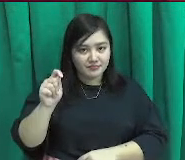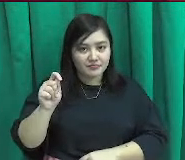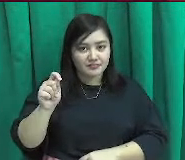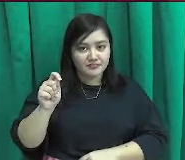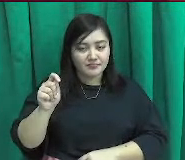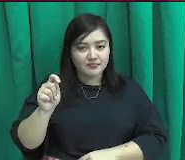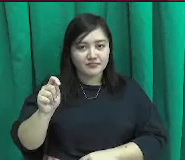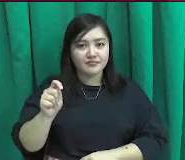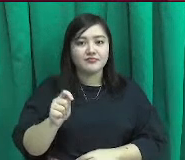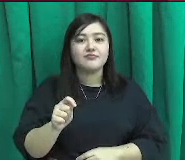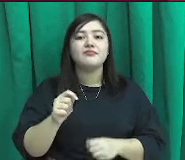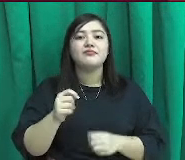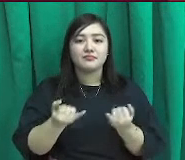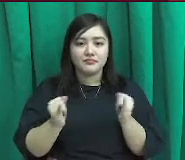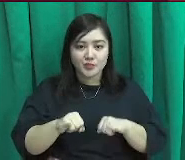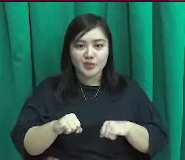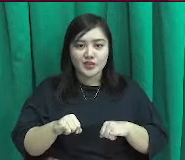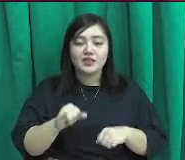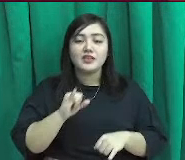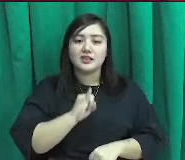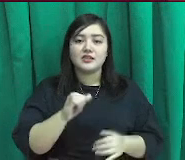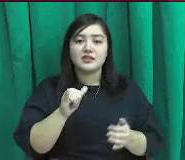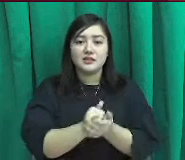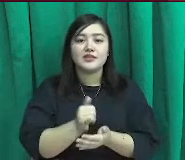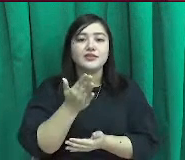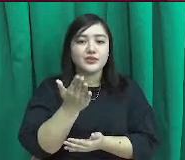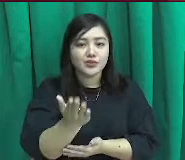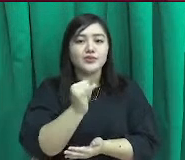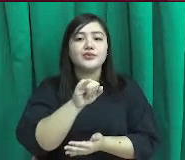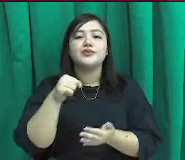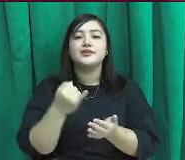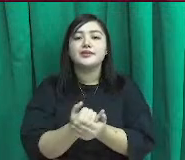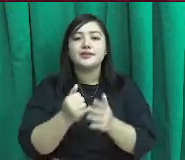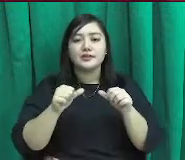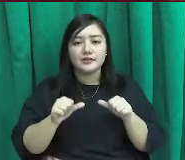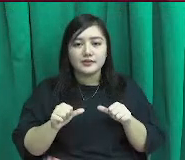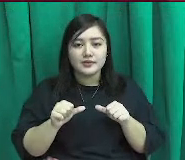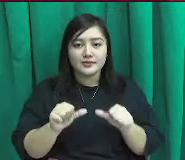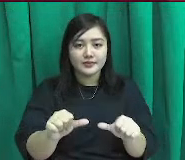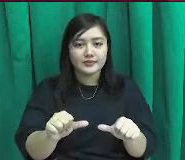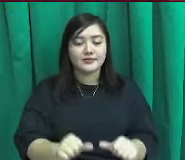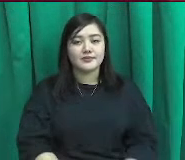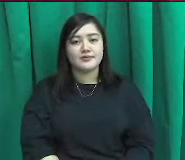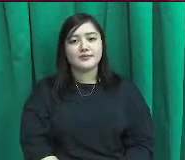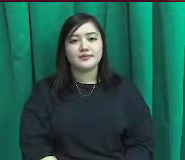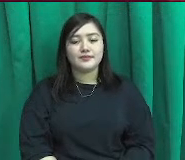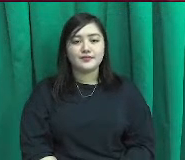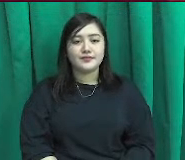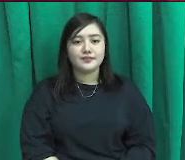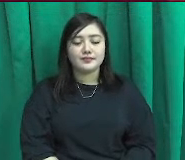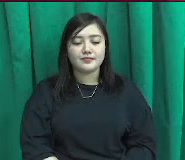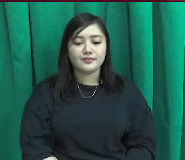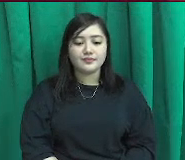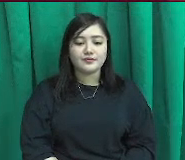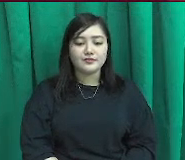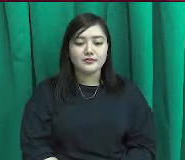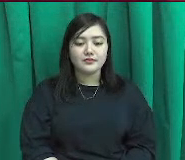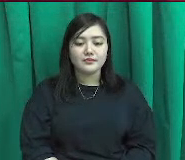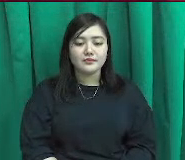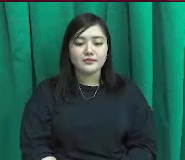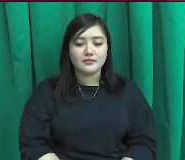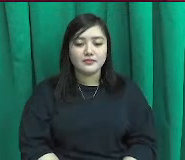lang. The point here is, magpatuloy ka lang. Amen. You see? Yan po ang tatandaan natin. You see? So again, tuloy na ako doon